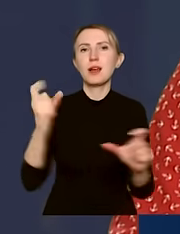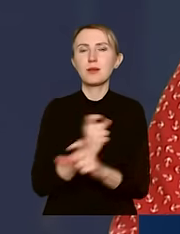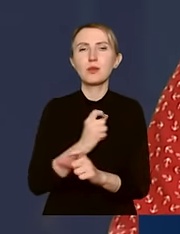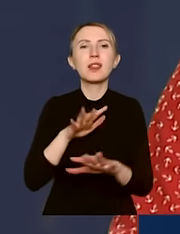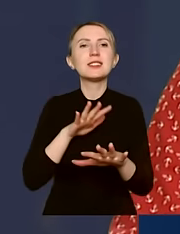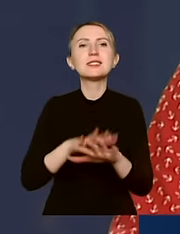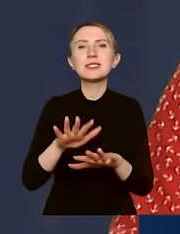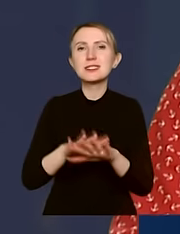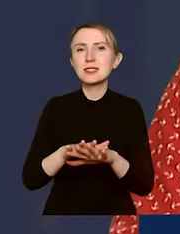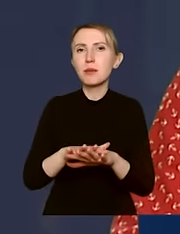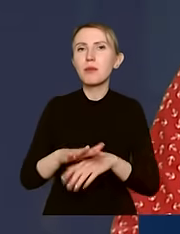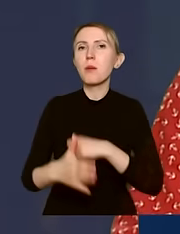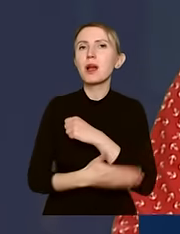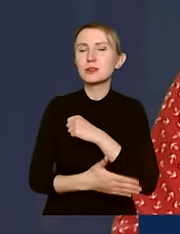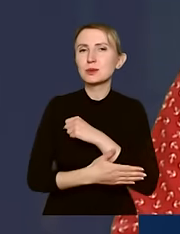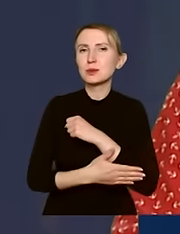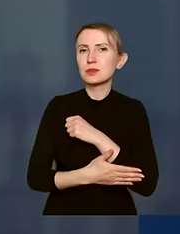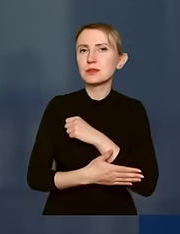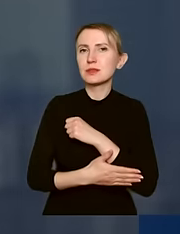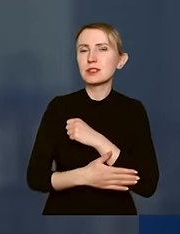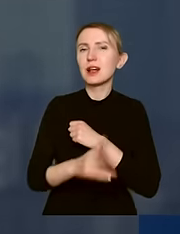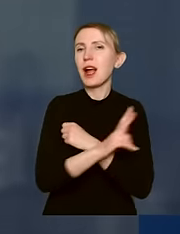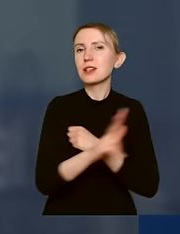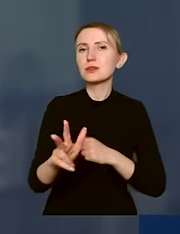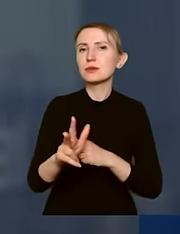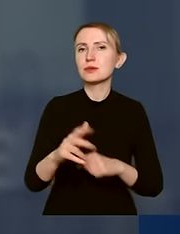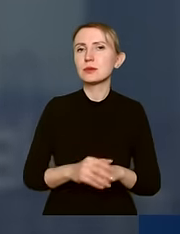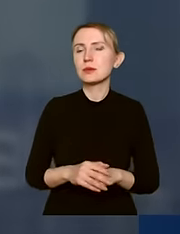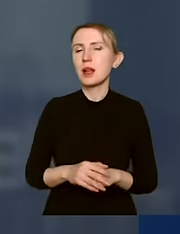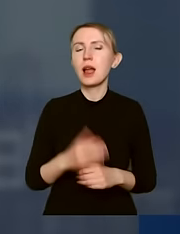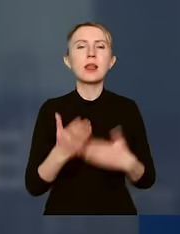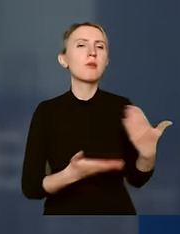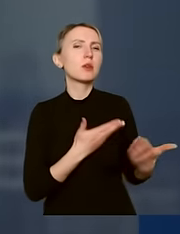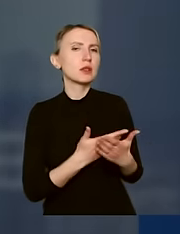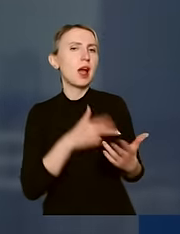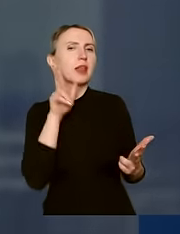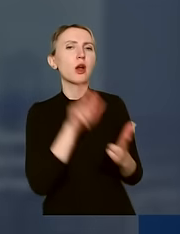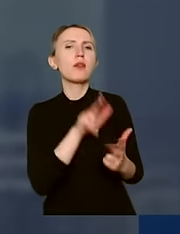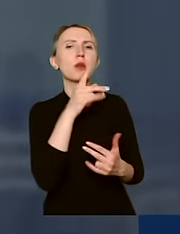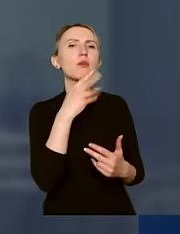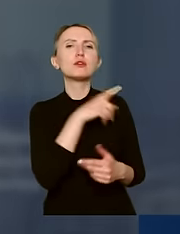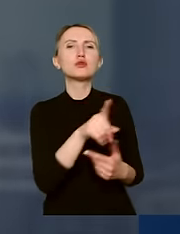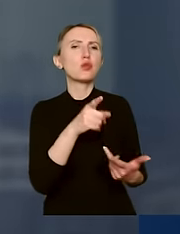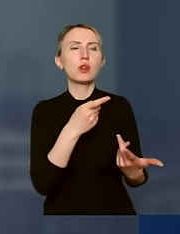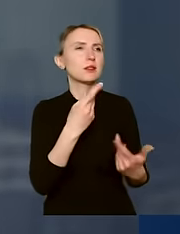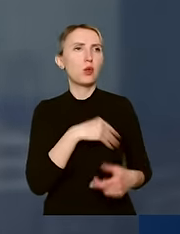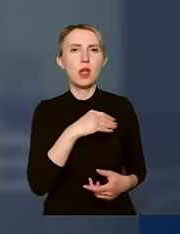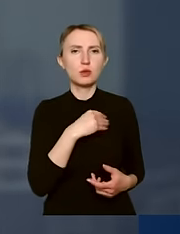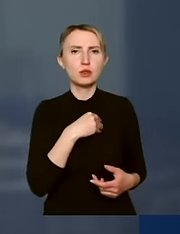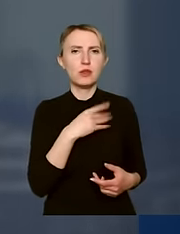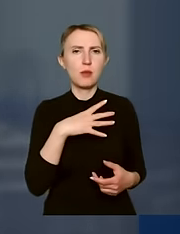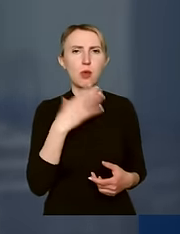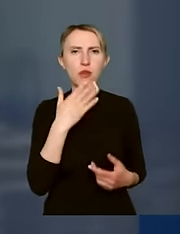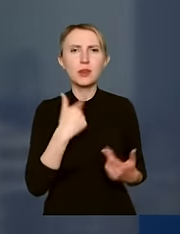system ale bazuje na tym, że tego bronili Trzeciej Drogi. I wręcz atakowali, tak, jak im się mówiło, że to by było nieuczciwe. Ja nawet używałam